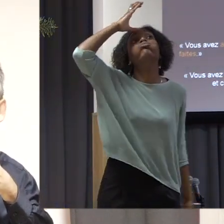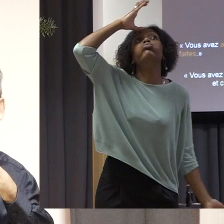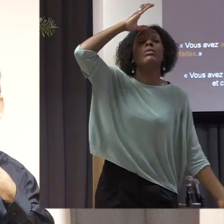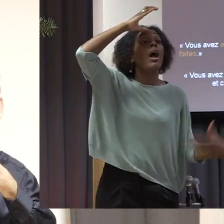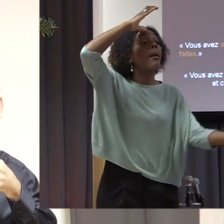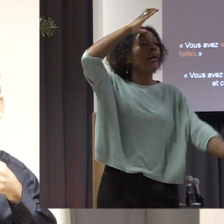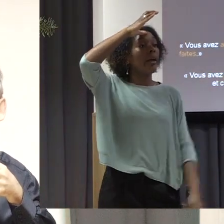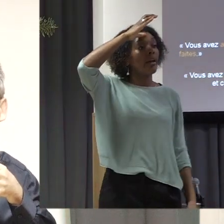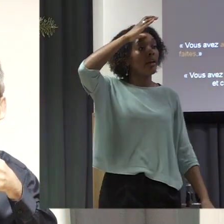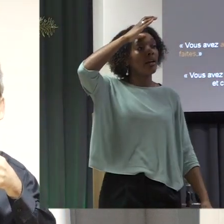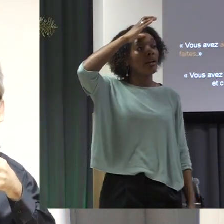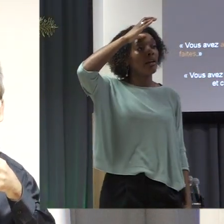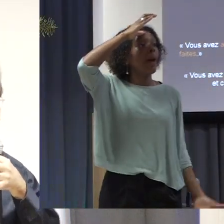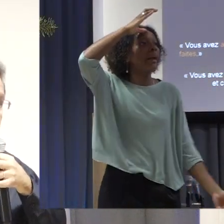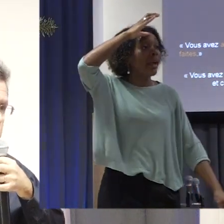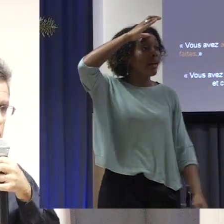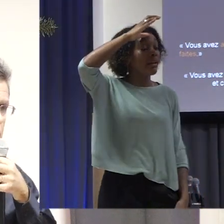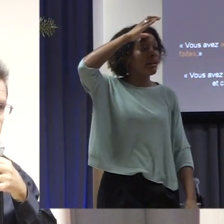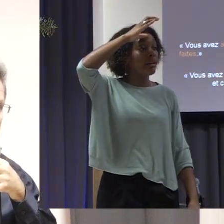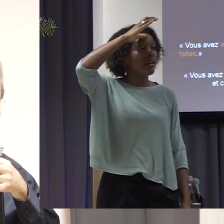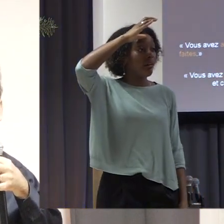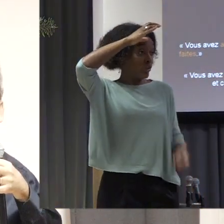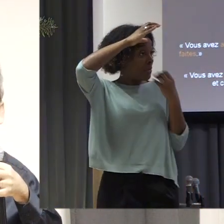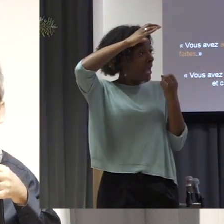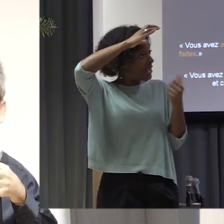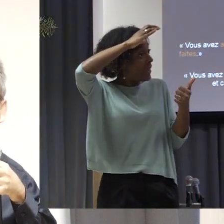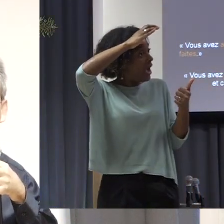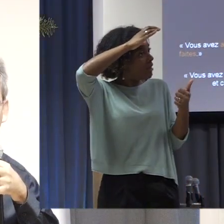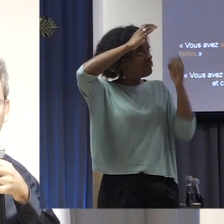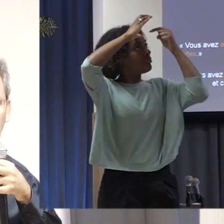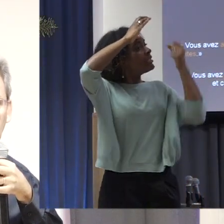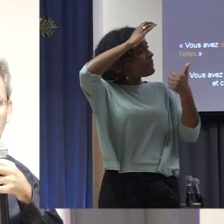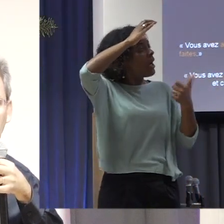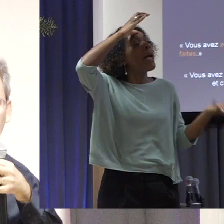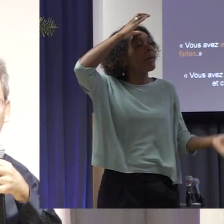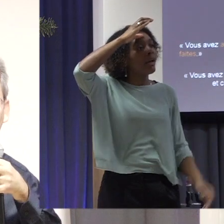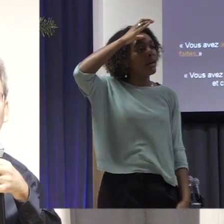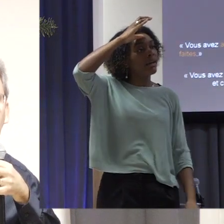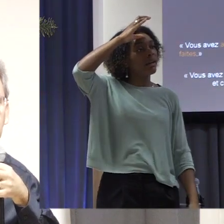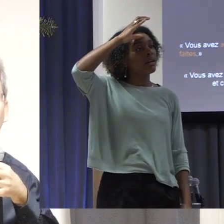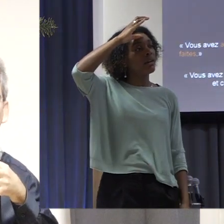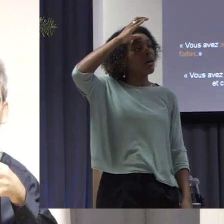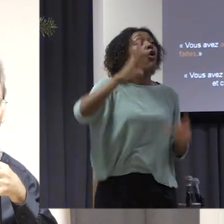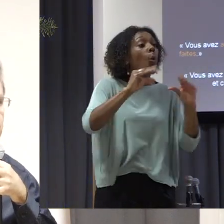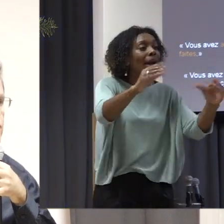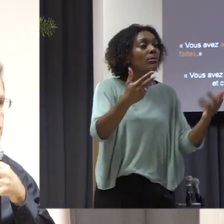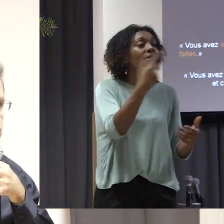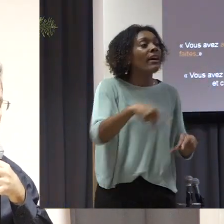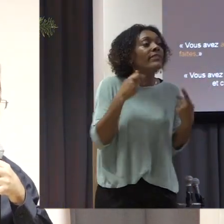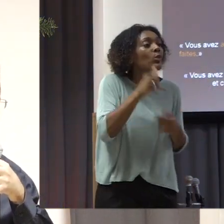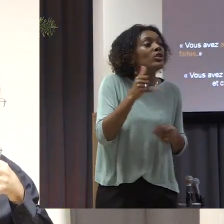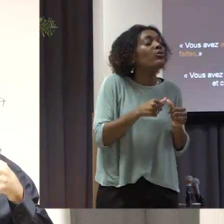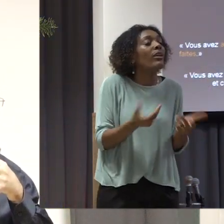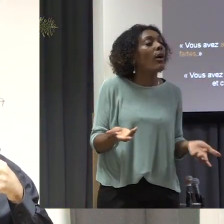Ben dis donc, la grande histoire, ça va pas, c'est bien, c'est pas une mauvaise chose. Mais concrètement, dans notre vie de tous les